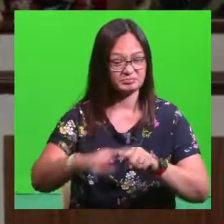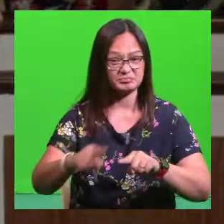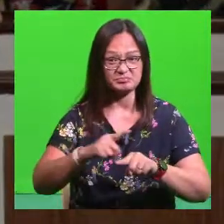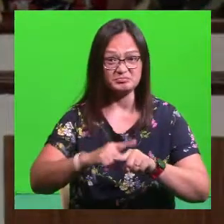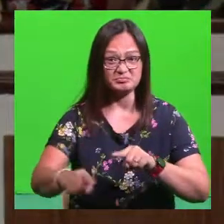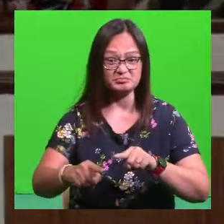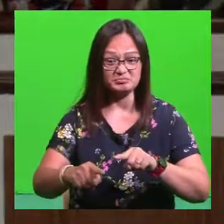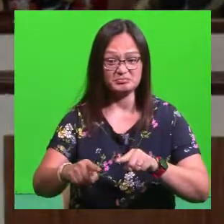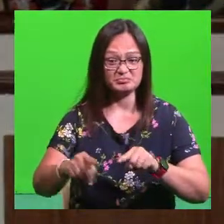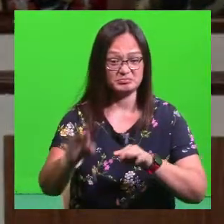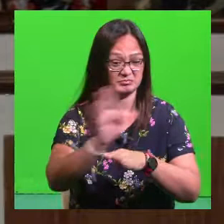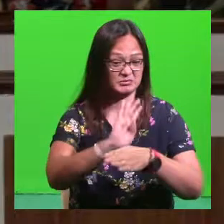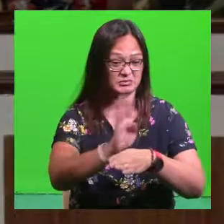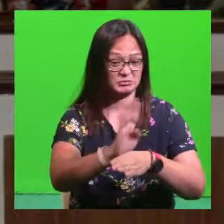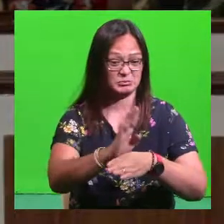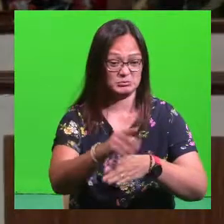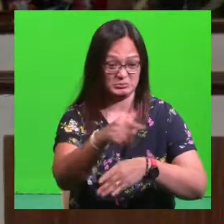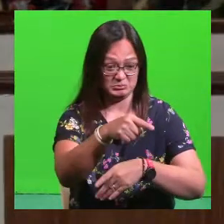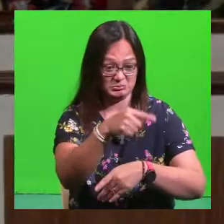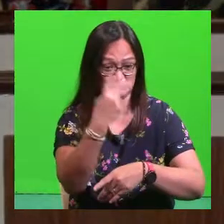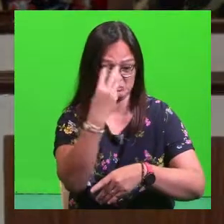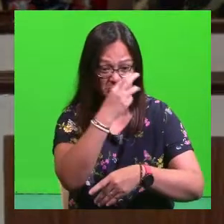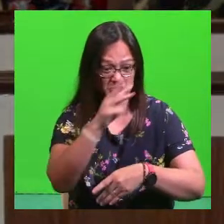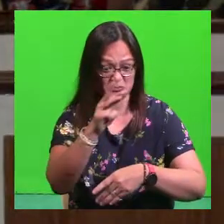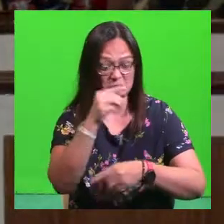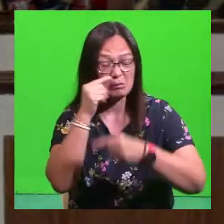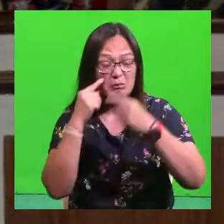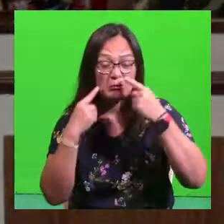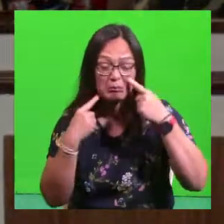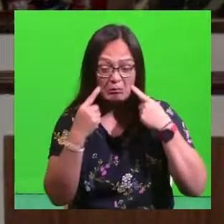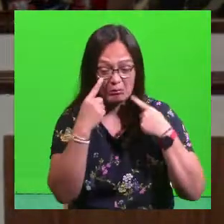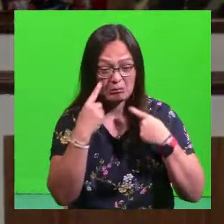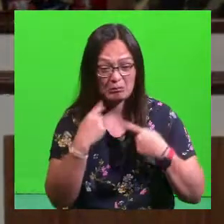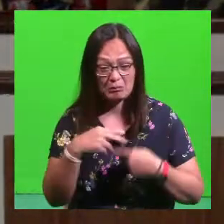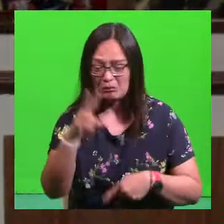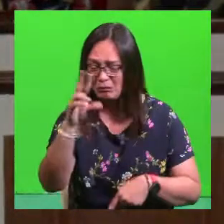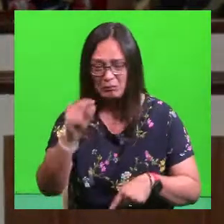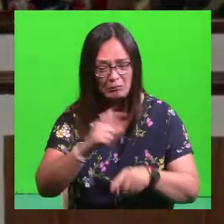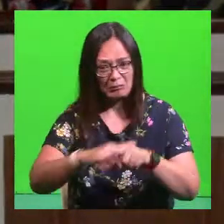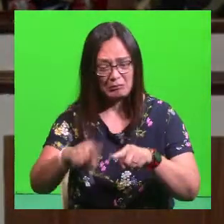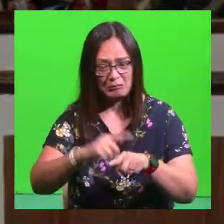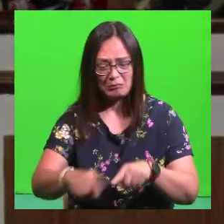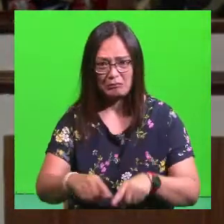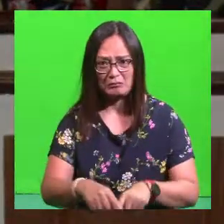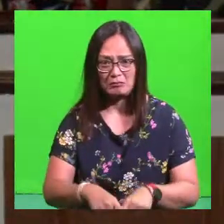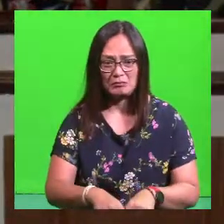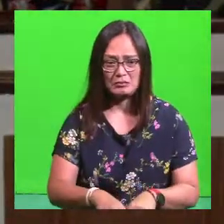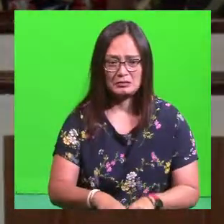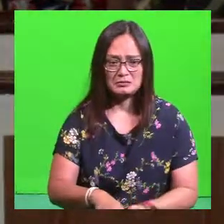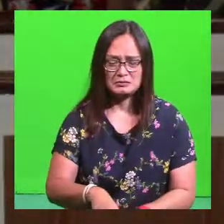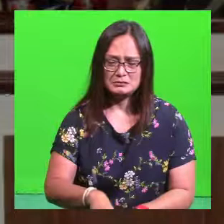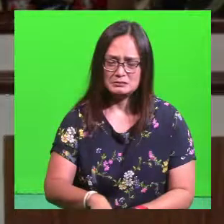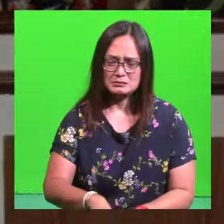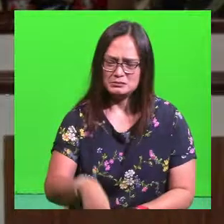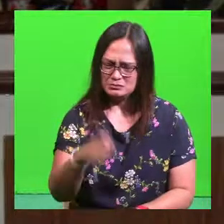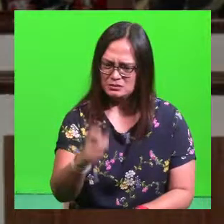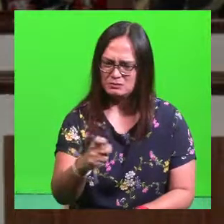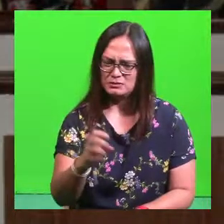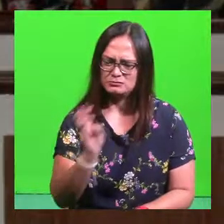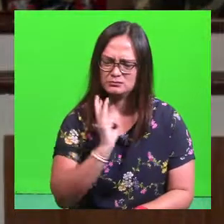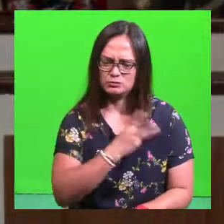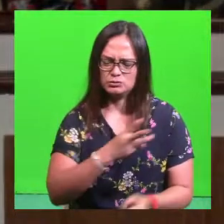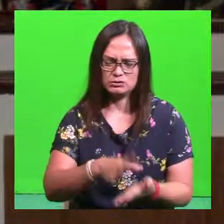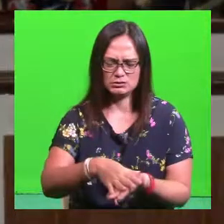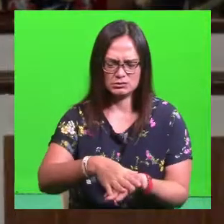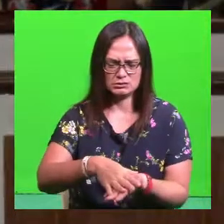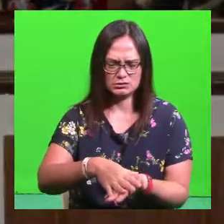Kaya po mga kapatid, kinakailangan natin itong maunawaan. Mas kinakailangan iyakan natin ang ating sarili